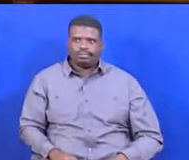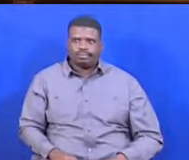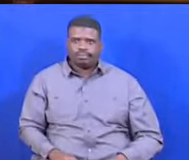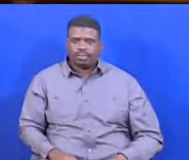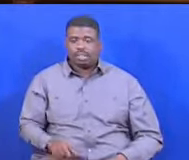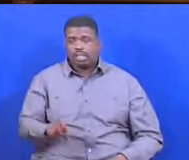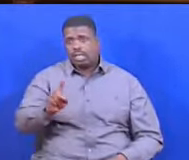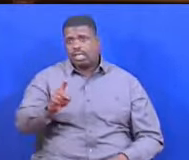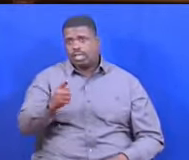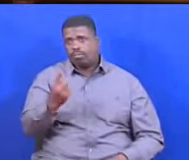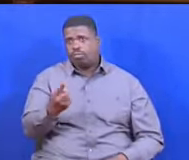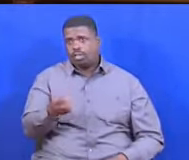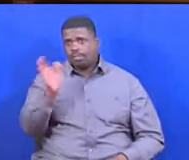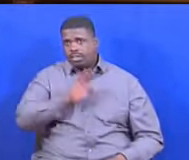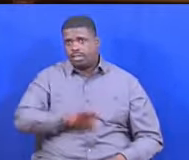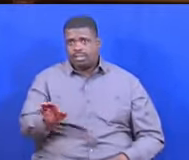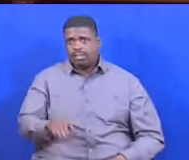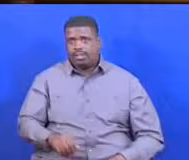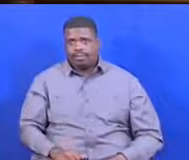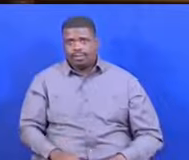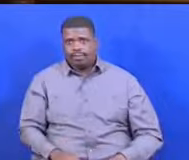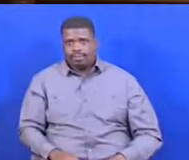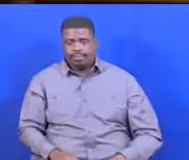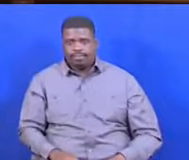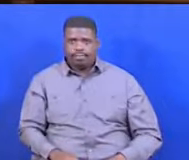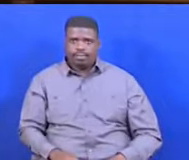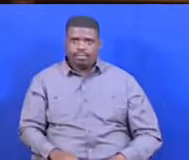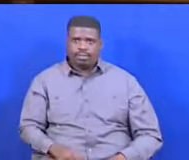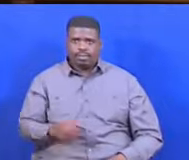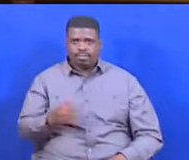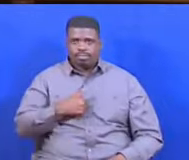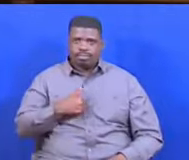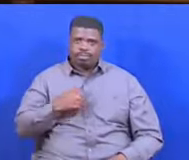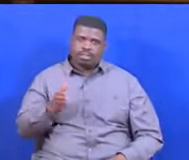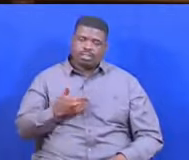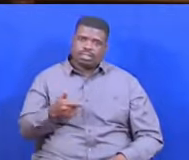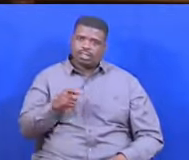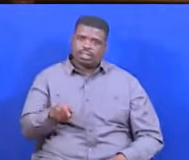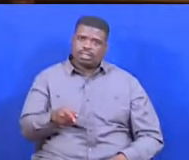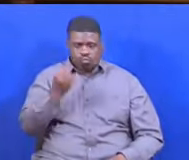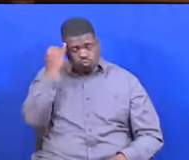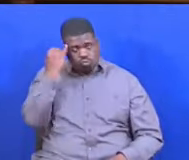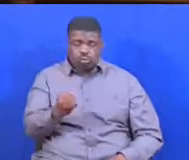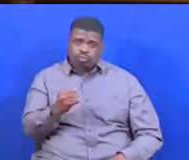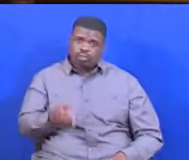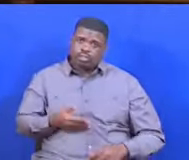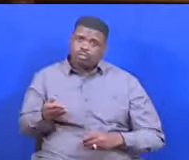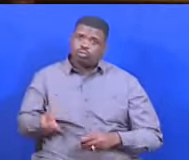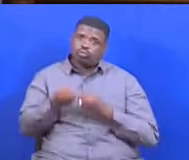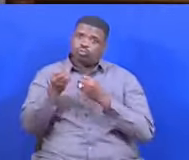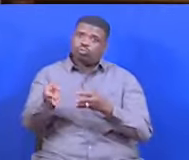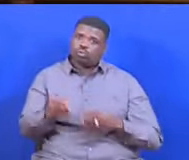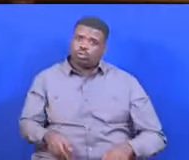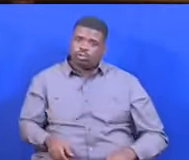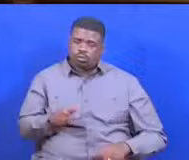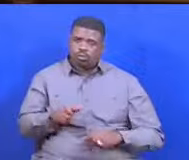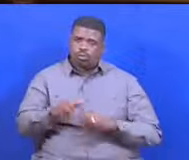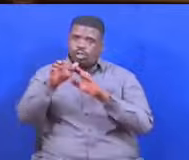Dakika moja malizia. Kwa hiyo Mheshimiwa Spika, nilikuwa nataka kutoa ushauri na kwa